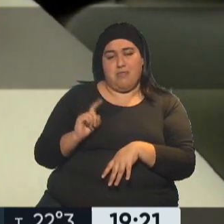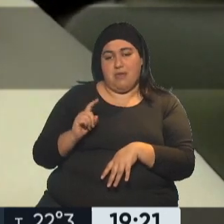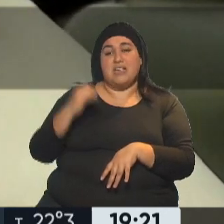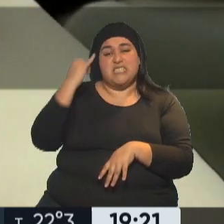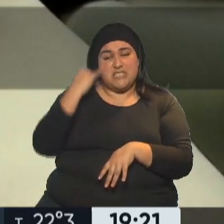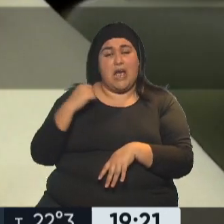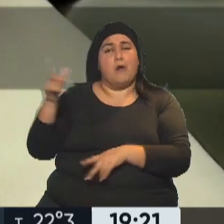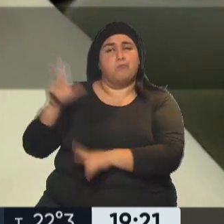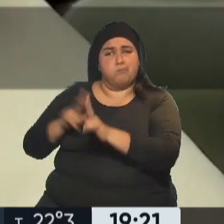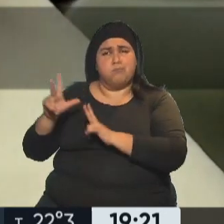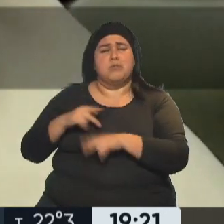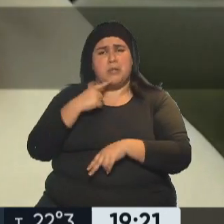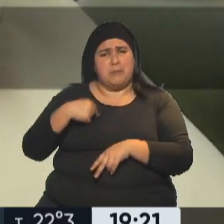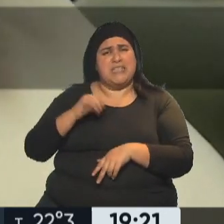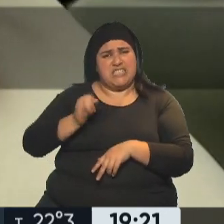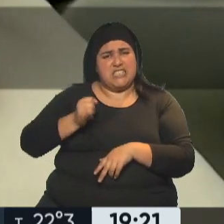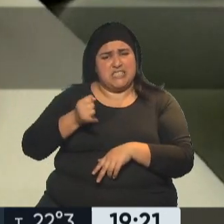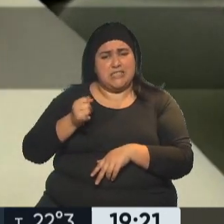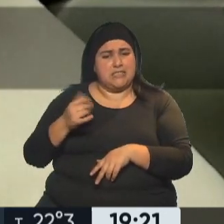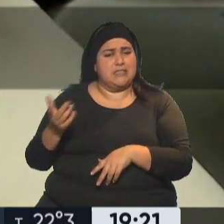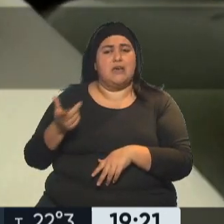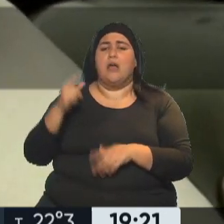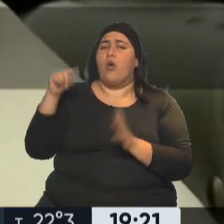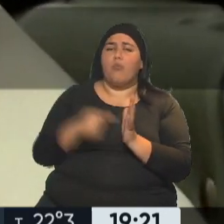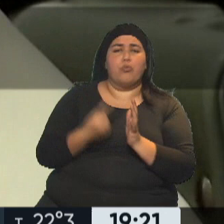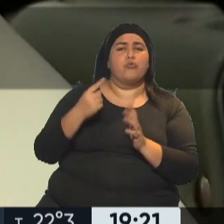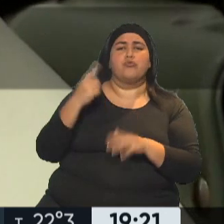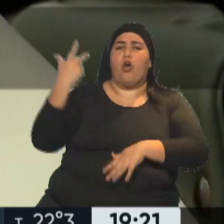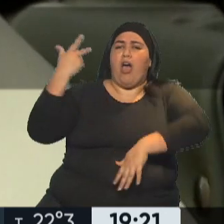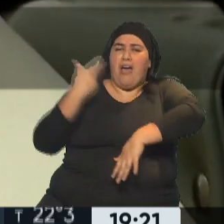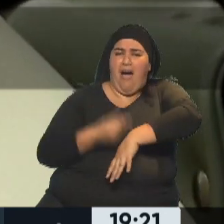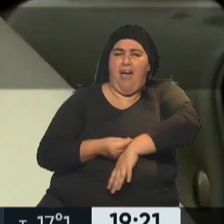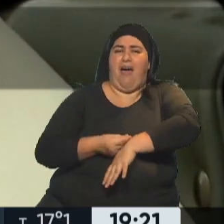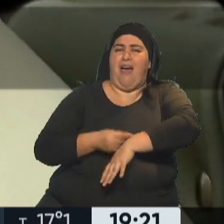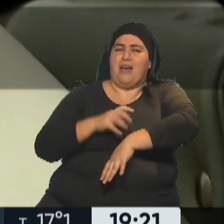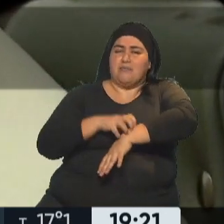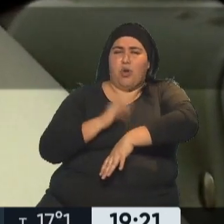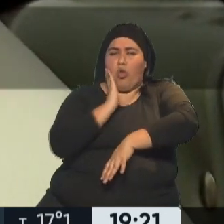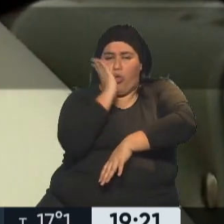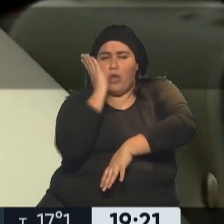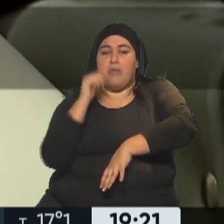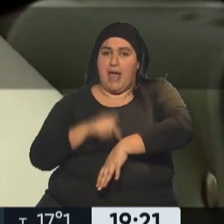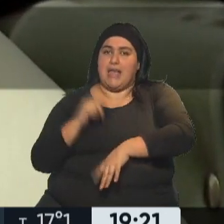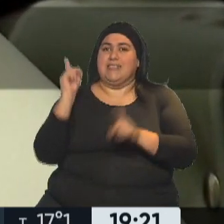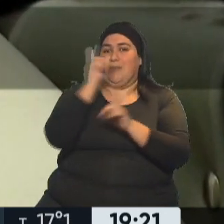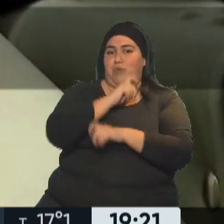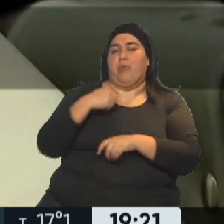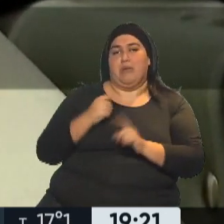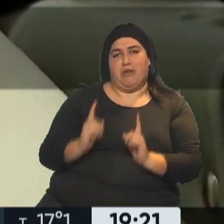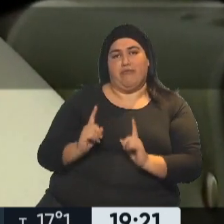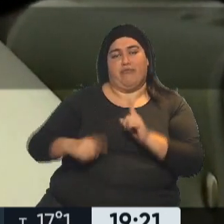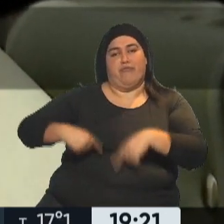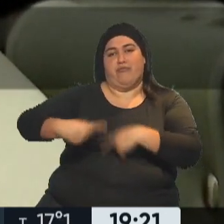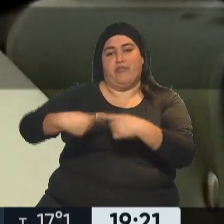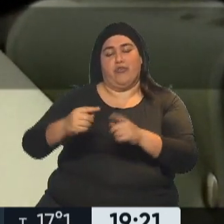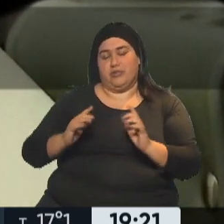ma c'è tutto il problema dell'anestesia. Io ho subito 10 mesi fa più di 6 ore di anestesia e ancora